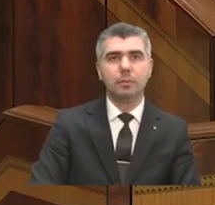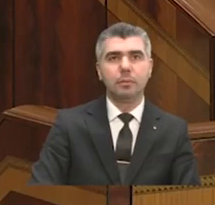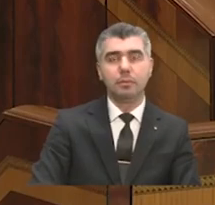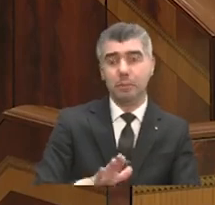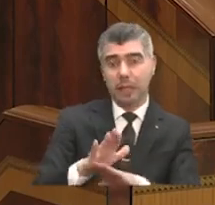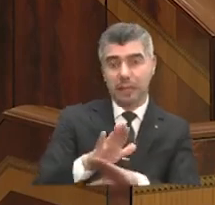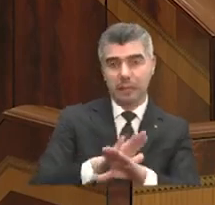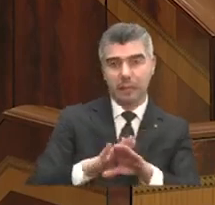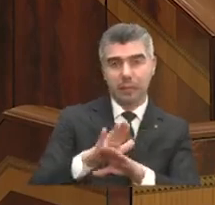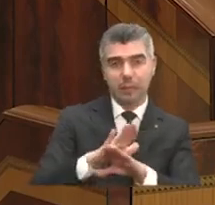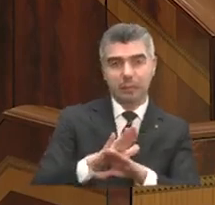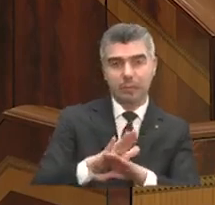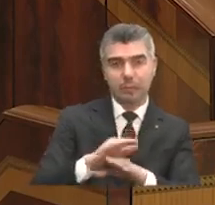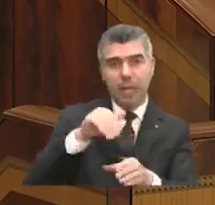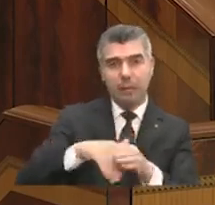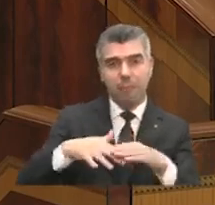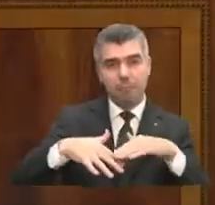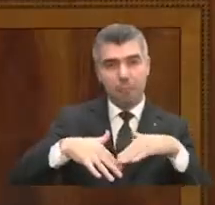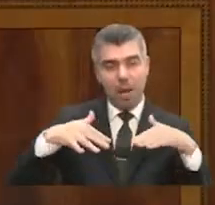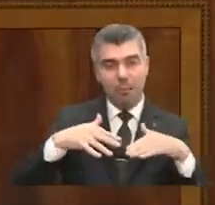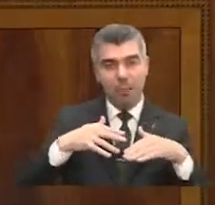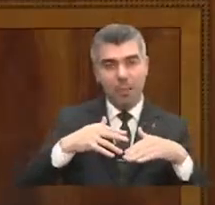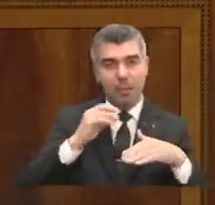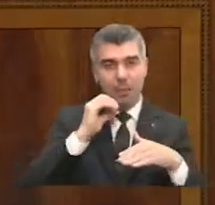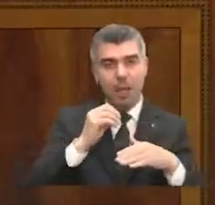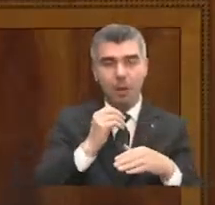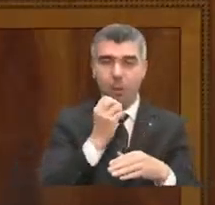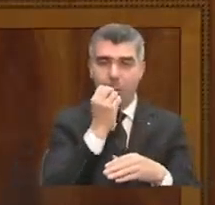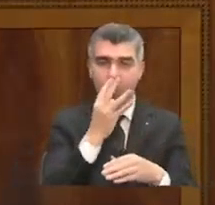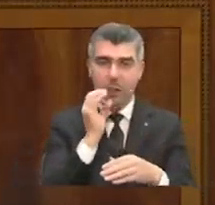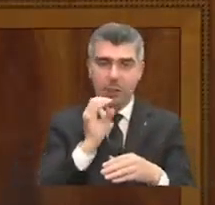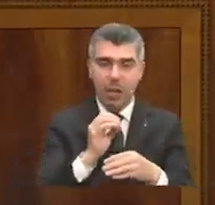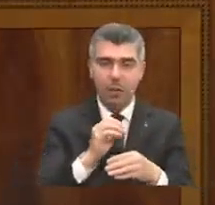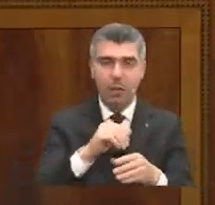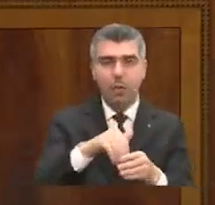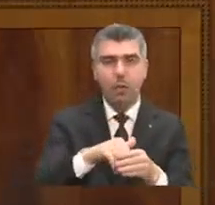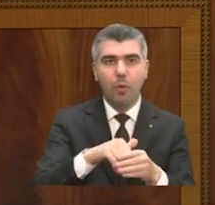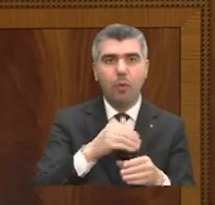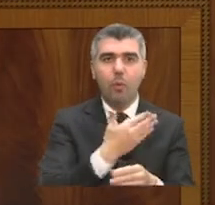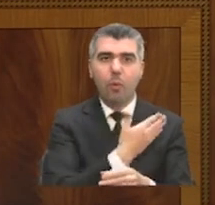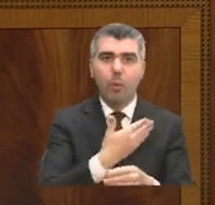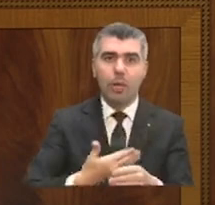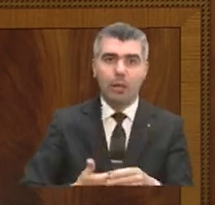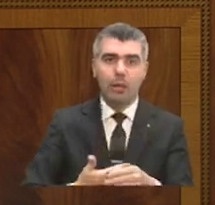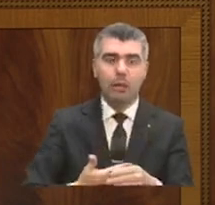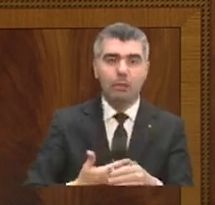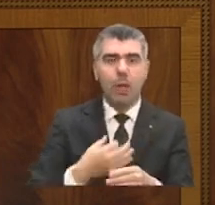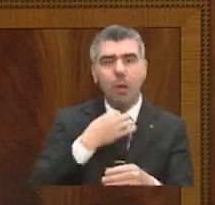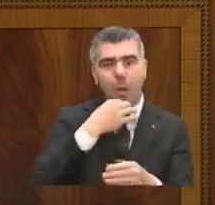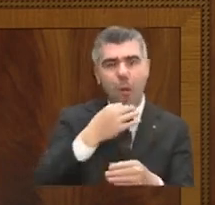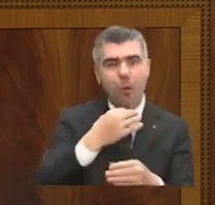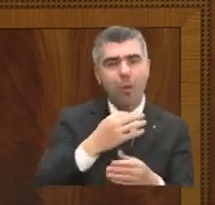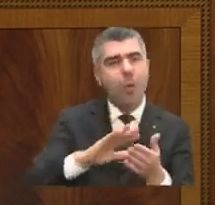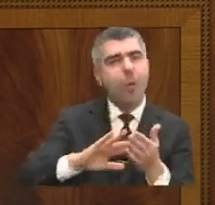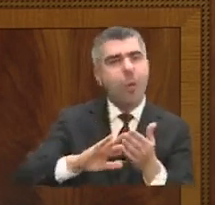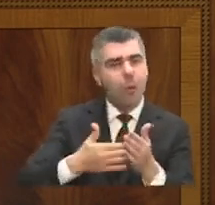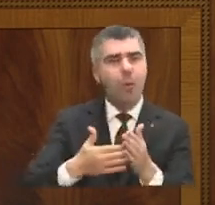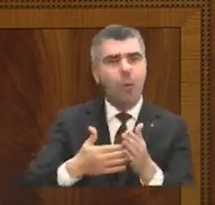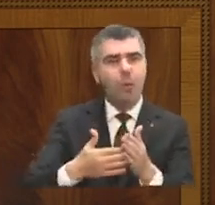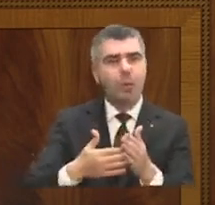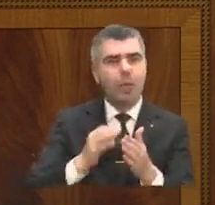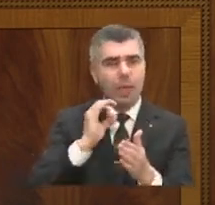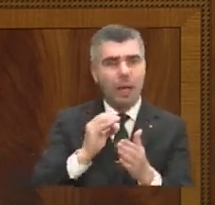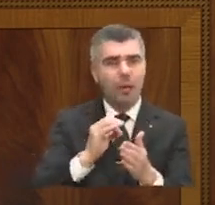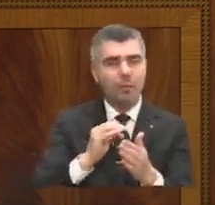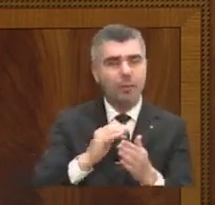اسمحوا لنا في الفريقين الاشتراكيين بمجلس النواب والمستشارين بأن نطلب منكم التحلي ببعض